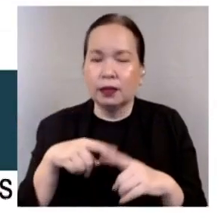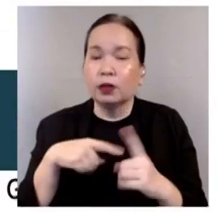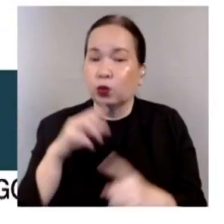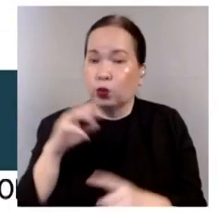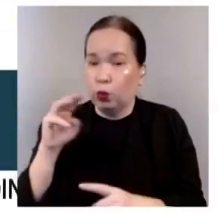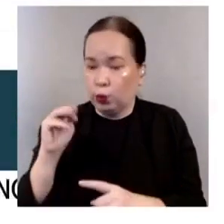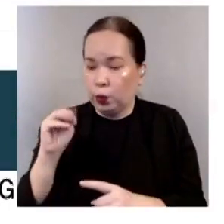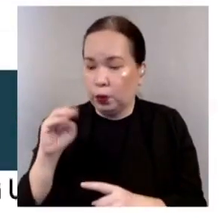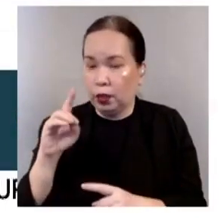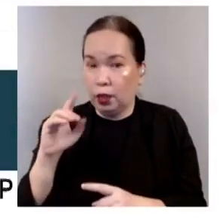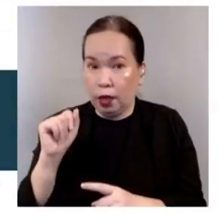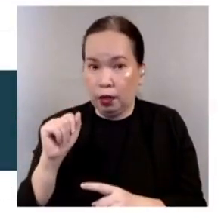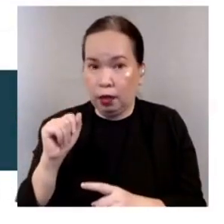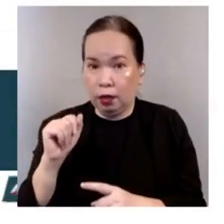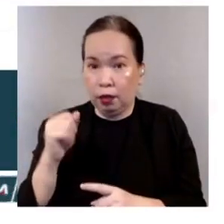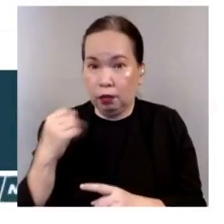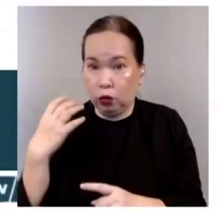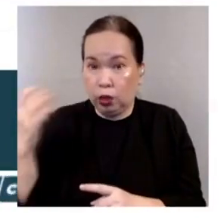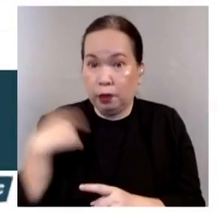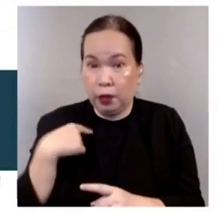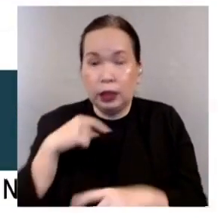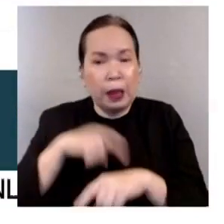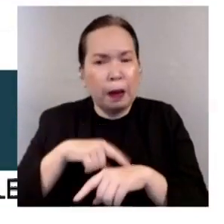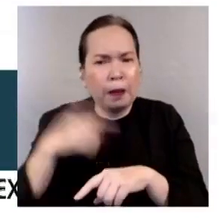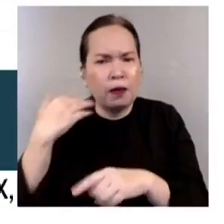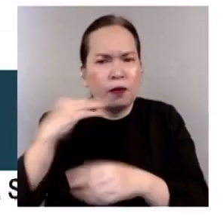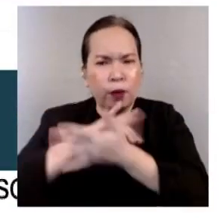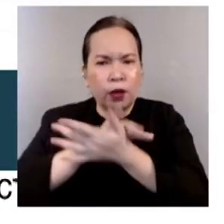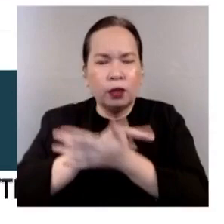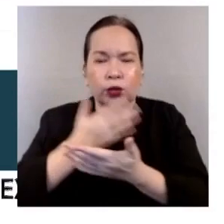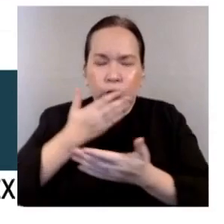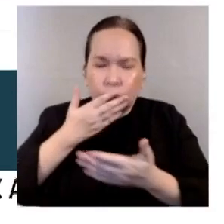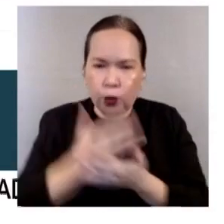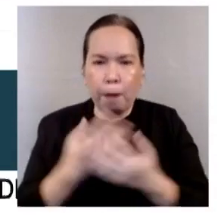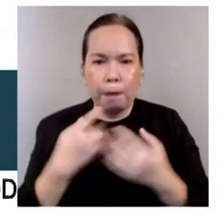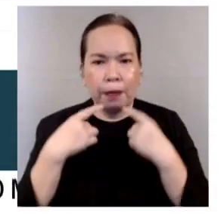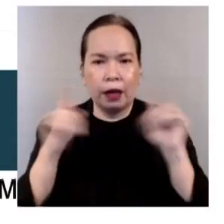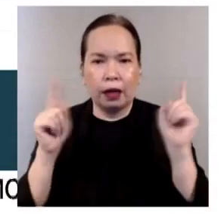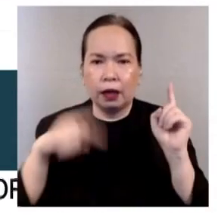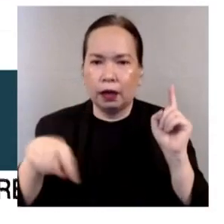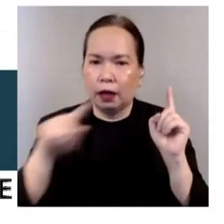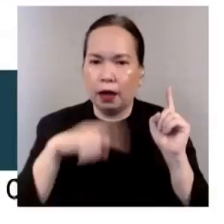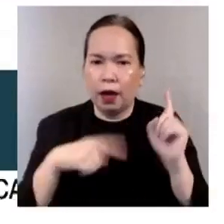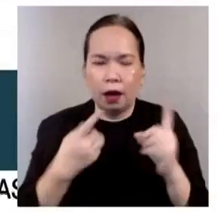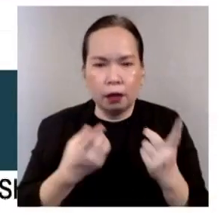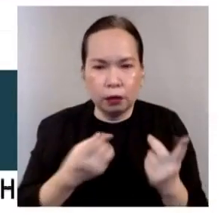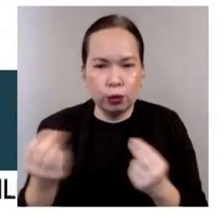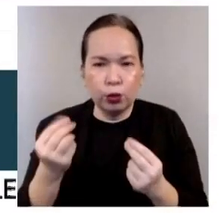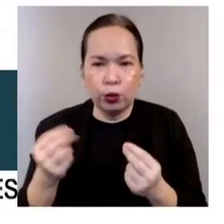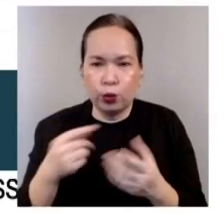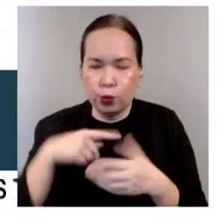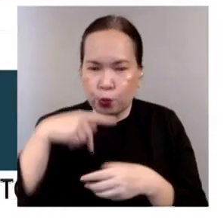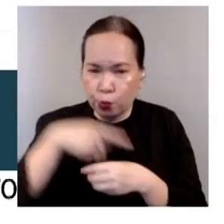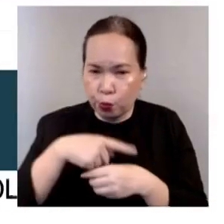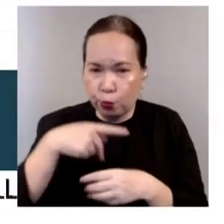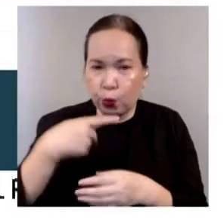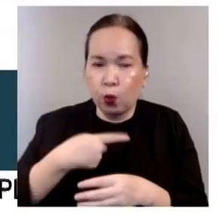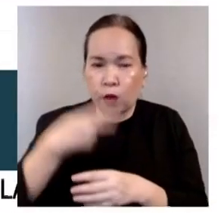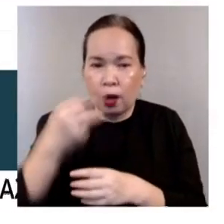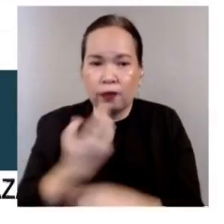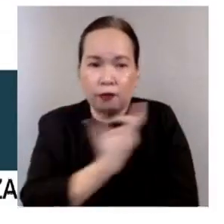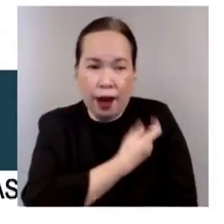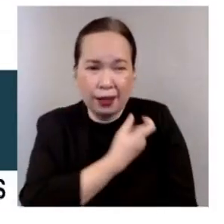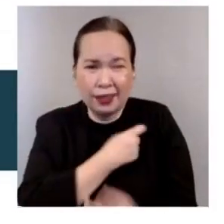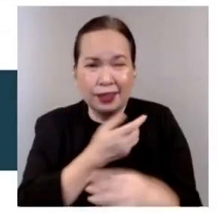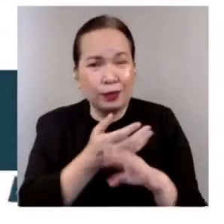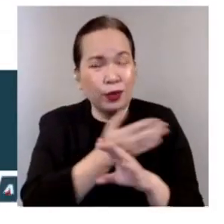chairman, talagang it's one of the biggest factor bakit naging successful ang implementations ng programs, vaccines, etc. ng